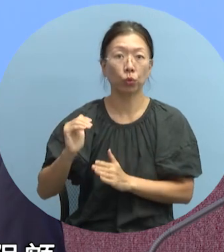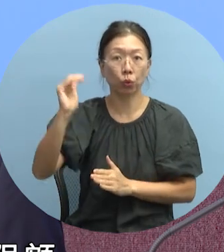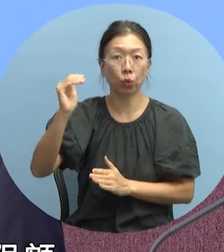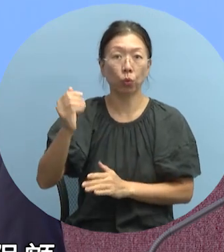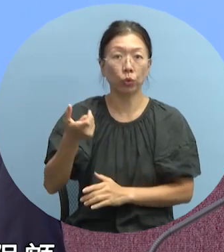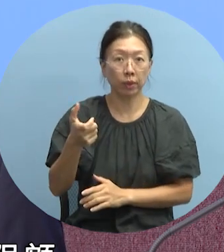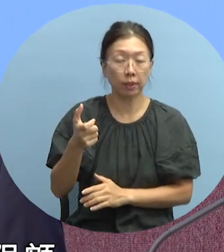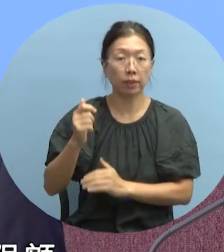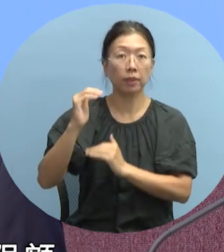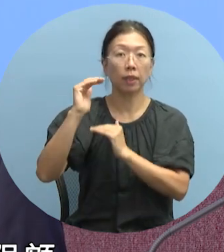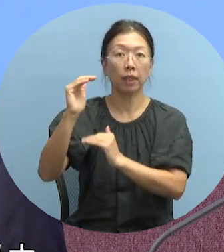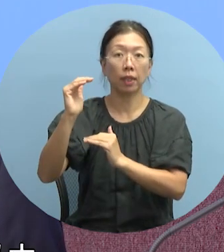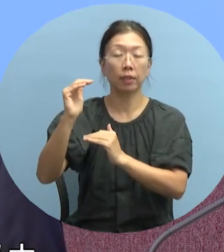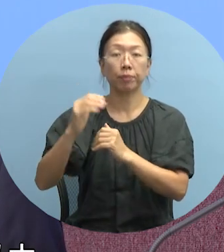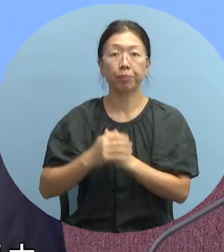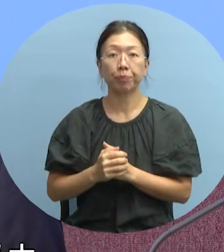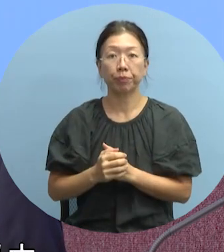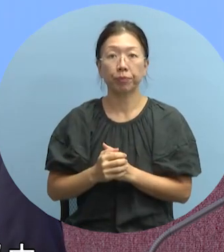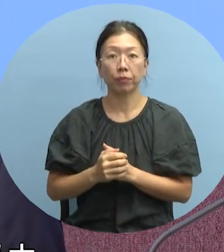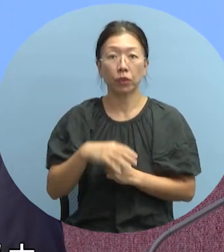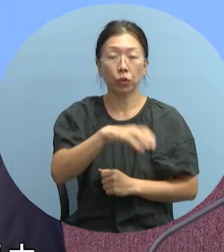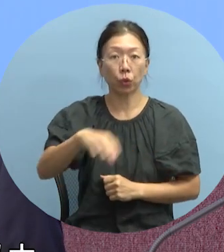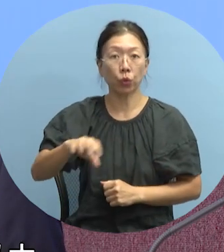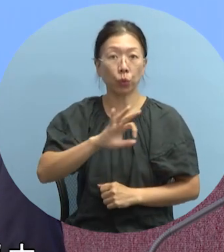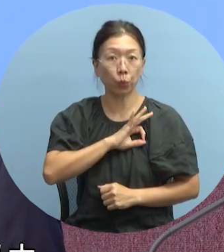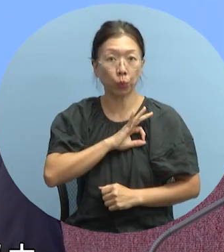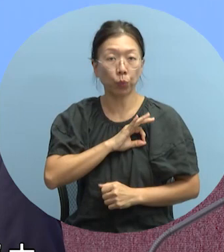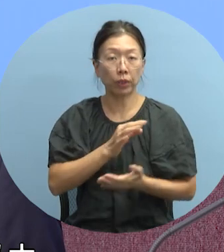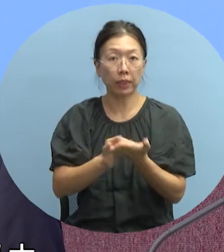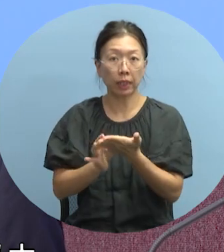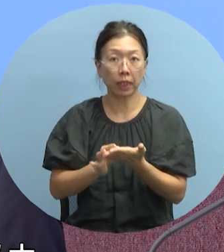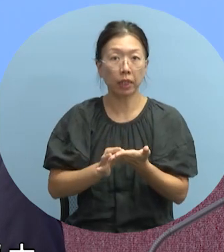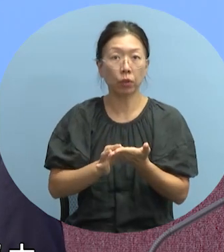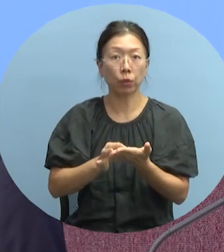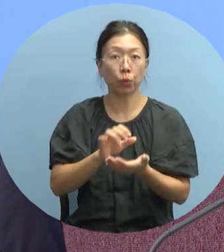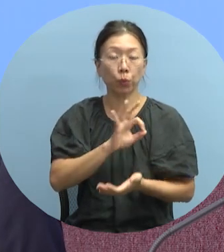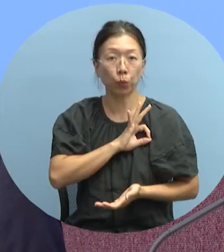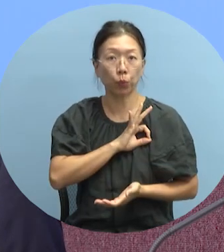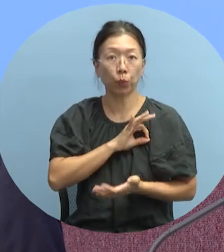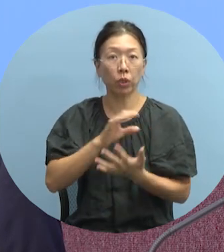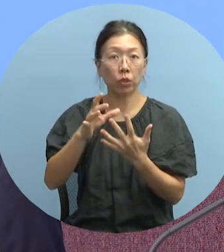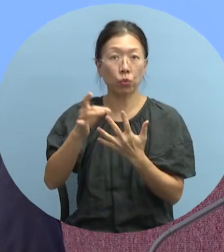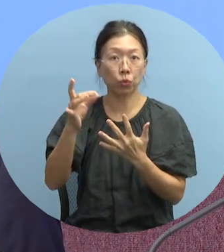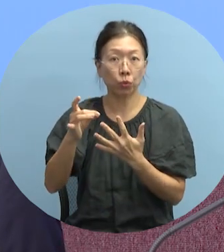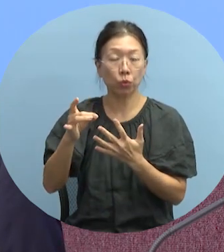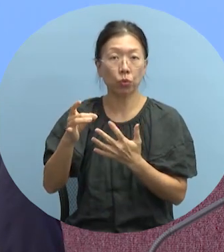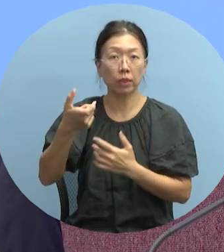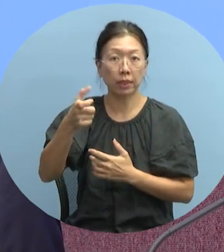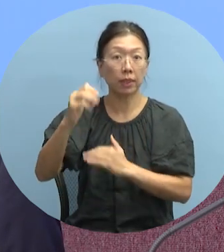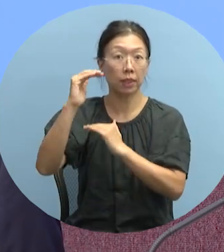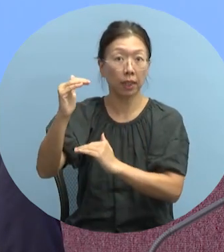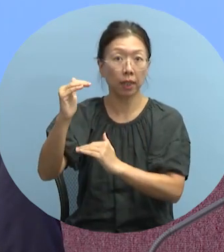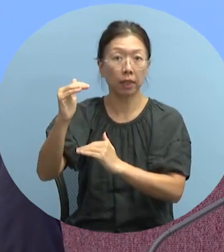開支的限額，在區議會的地委會界別選舉裡面，最高的開支的限額